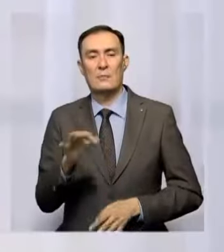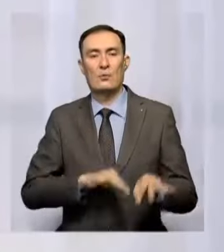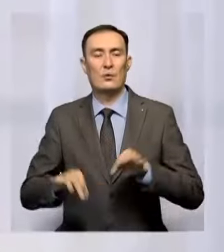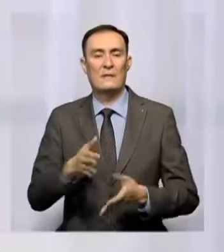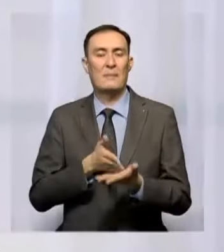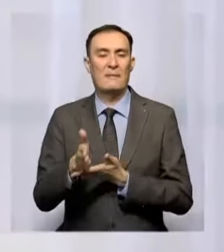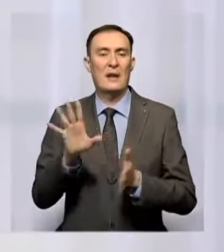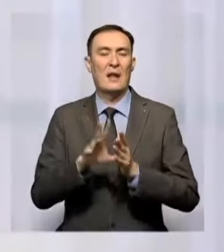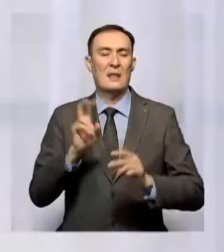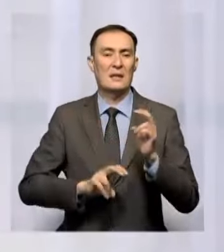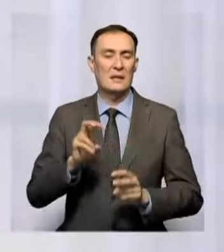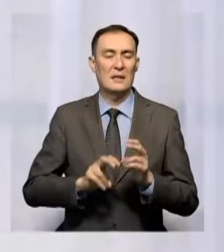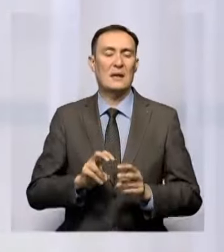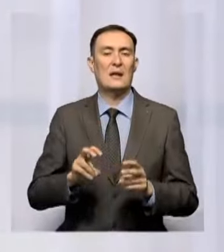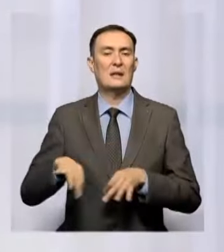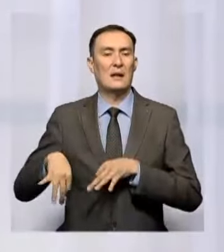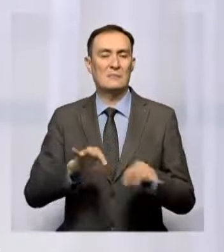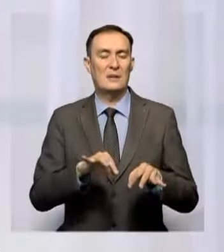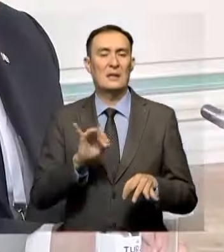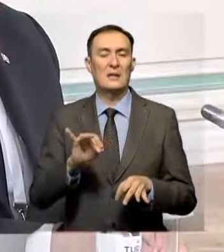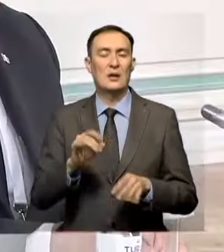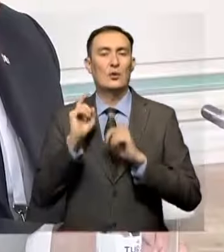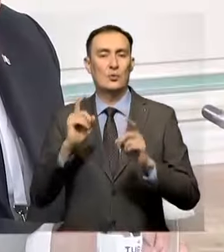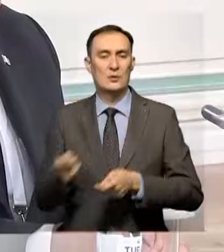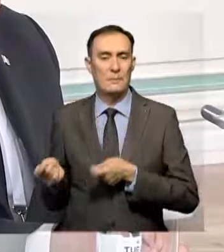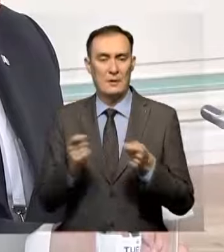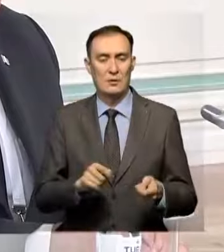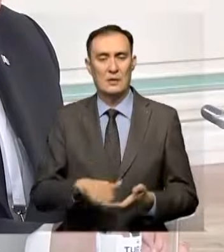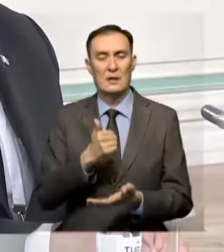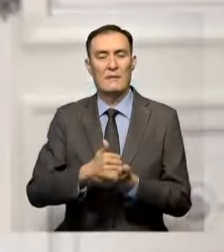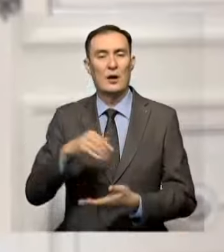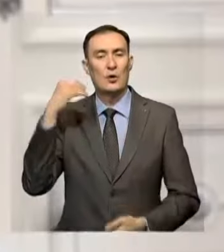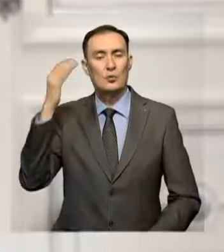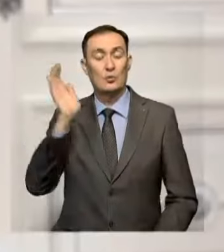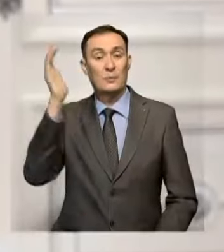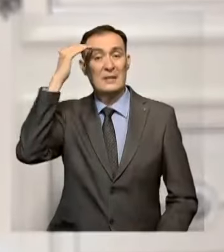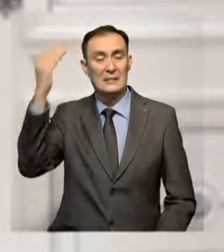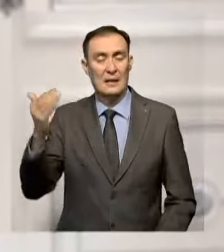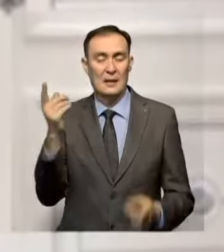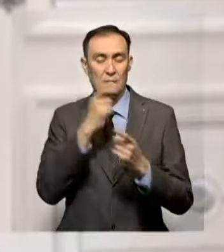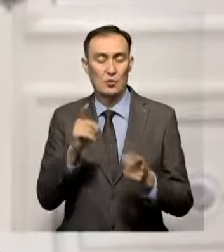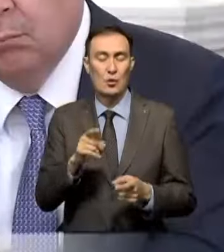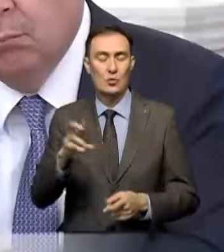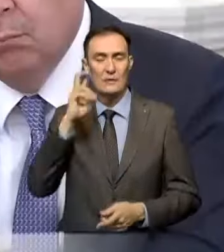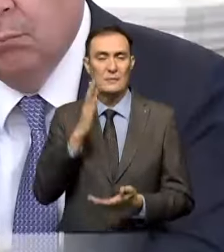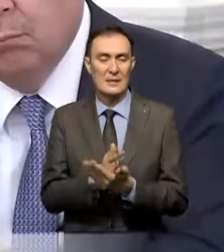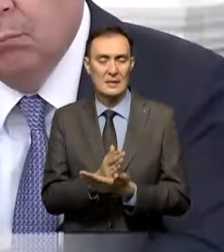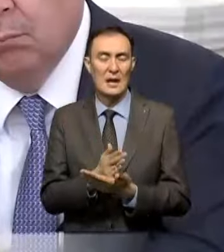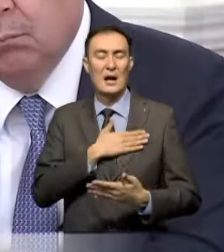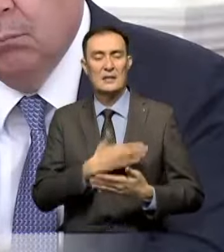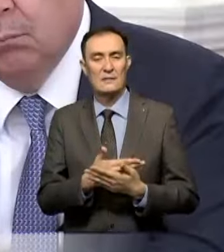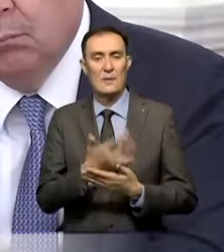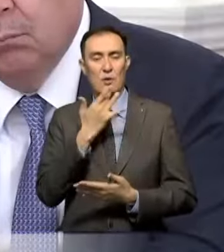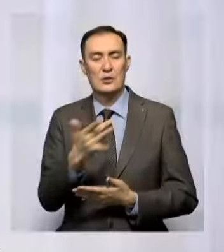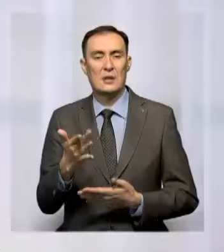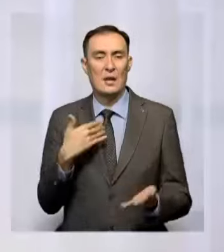сферах энергетики, промышленности, транспорта и логистики. Глава Туркменистана подтвердил, что между странами налажен активный